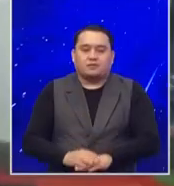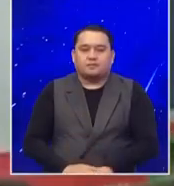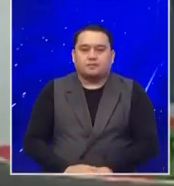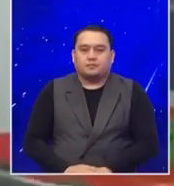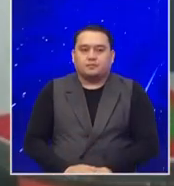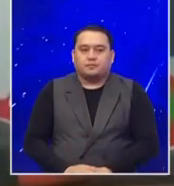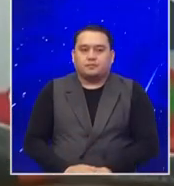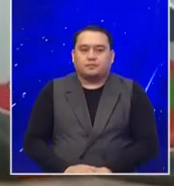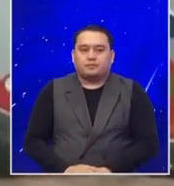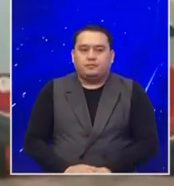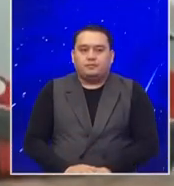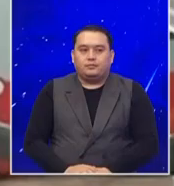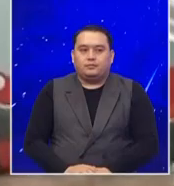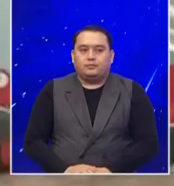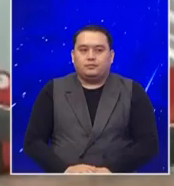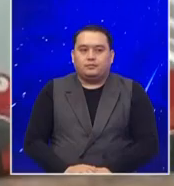заболеваний.